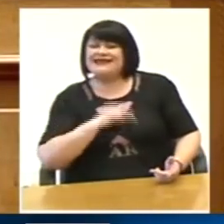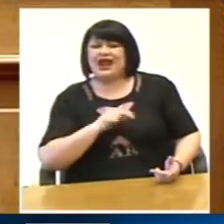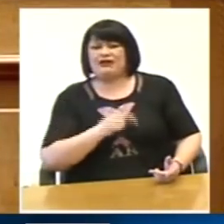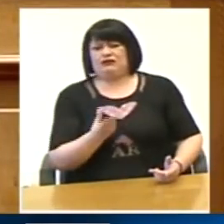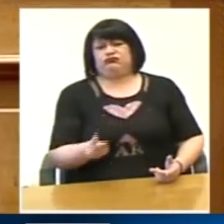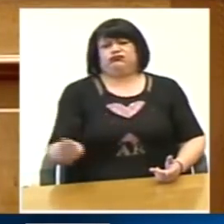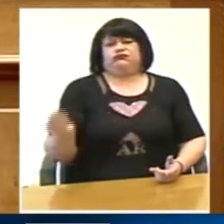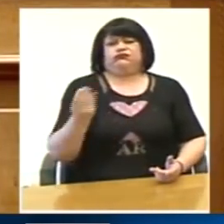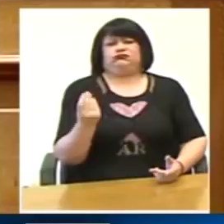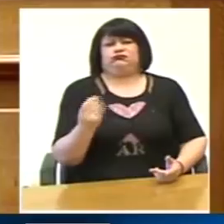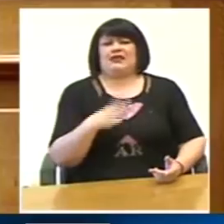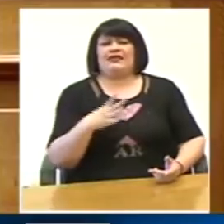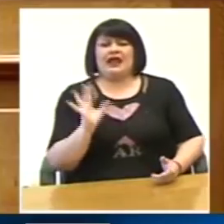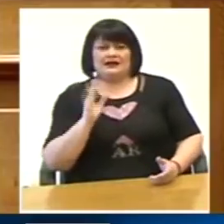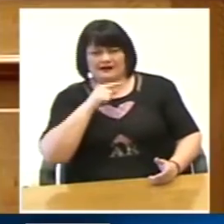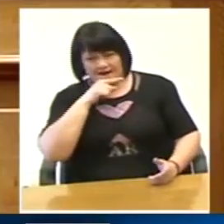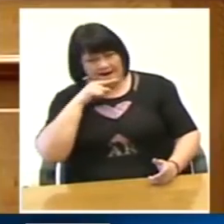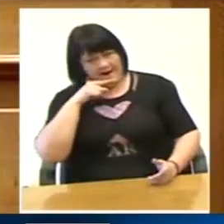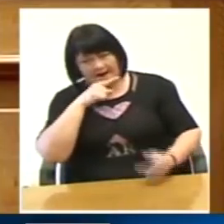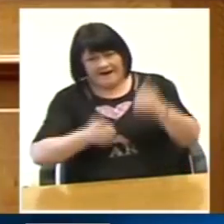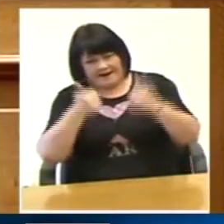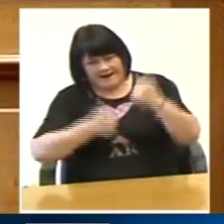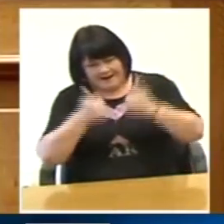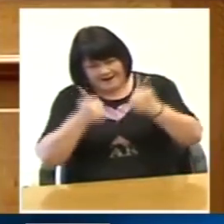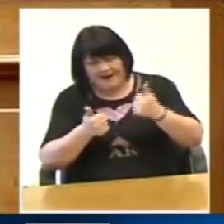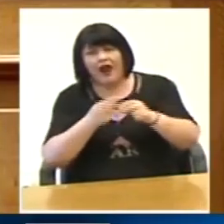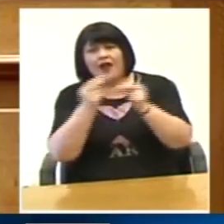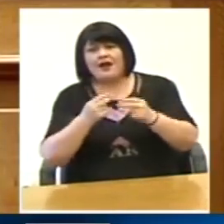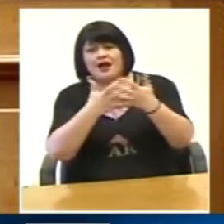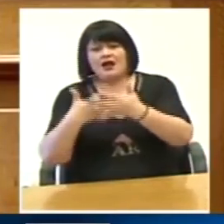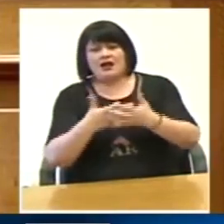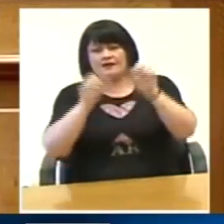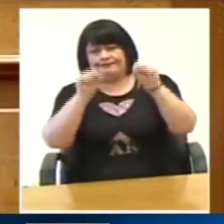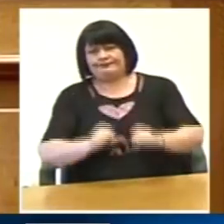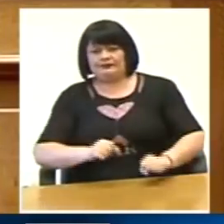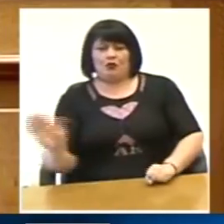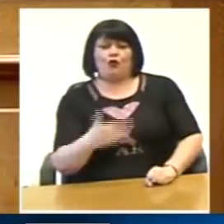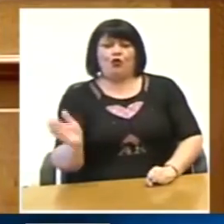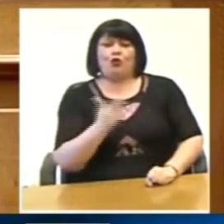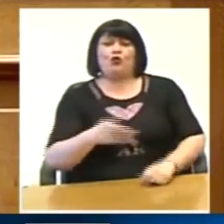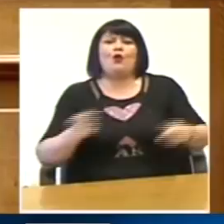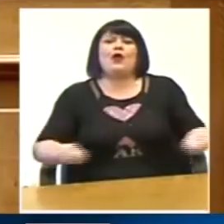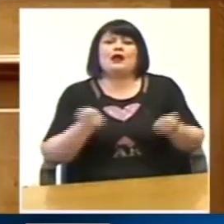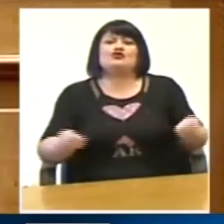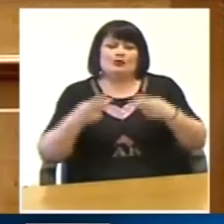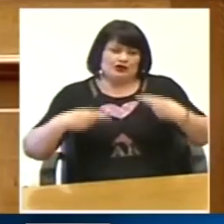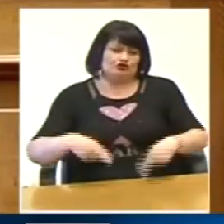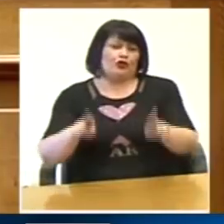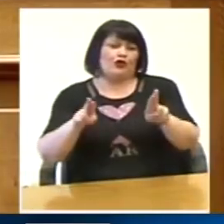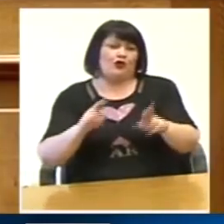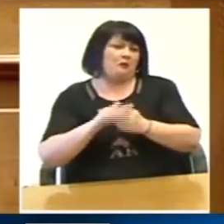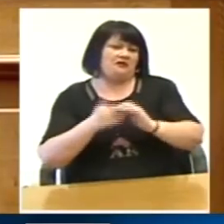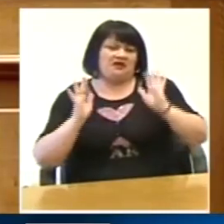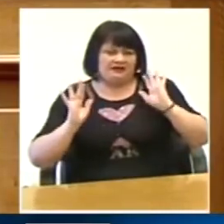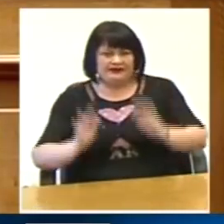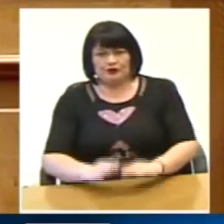έκλεισε. Και ο ανταγωνισμός και η κερδοφορία είναι που κλείνουν τα εργοστάσια, που πετάνε τους εργαζόμενους στον δρόμο. Και